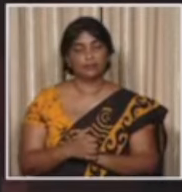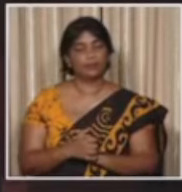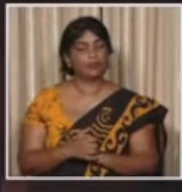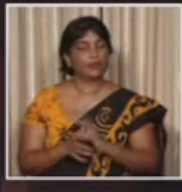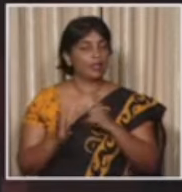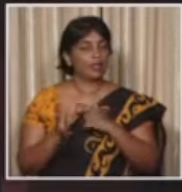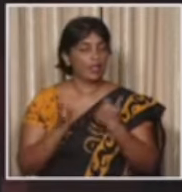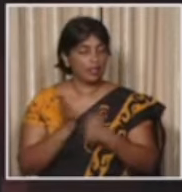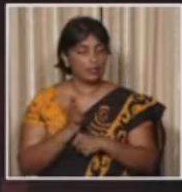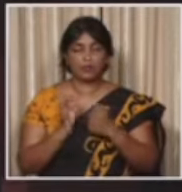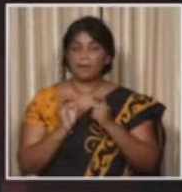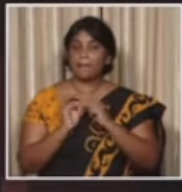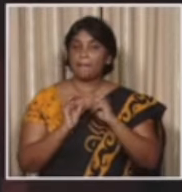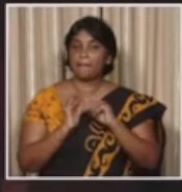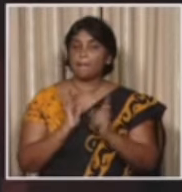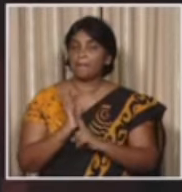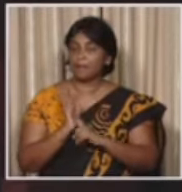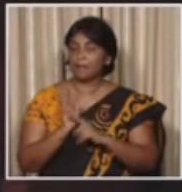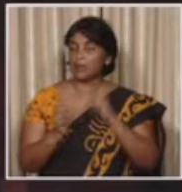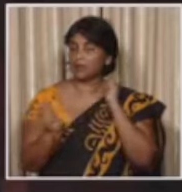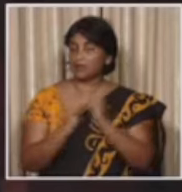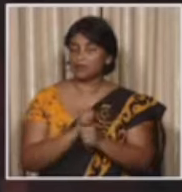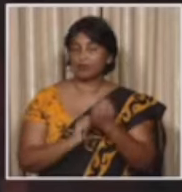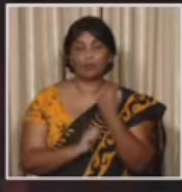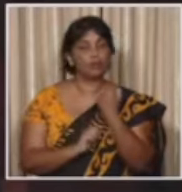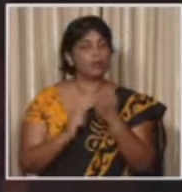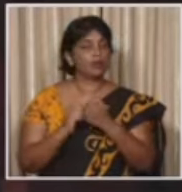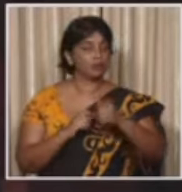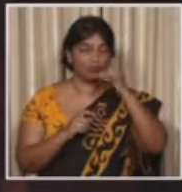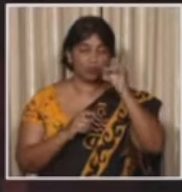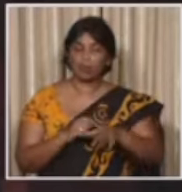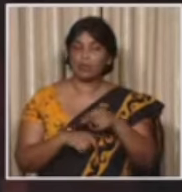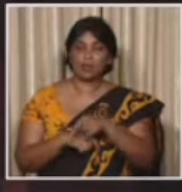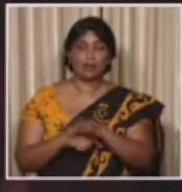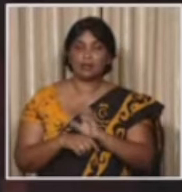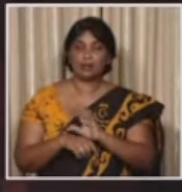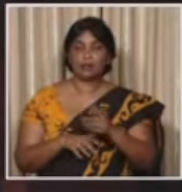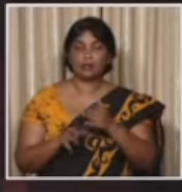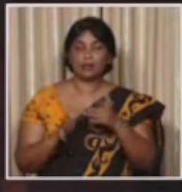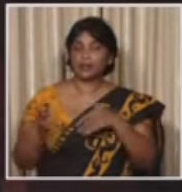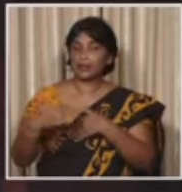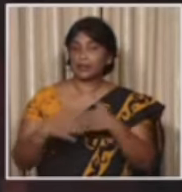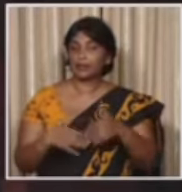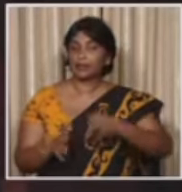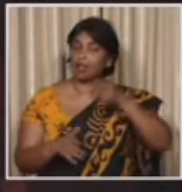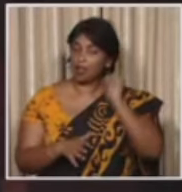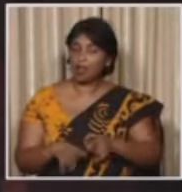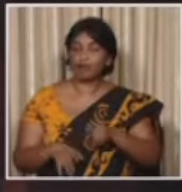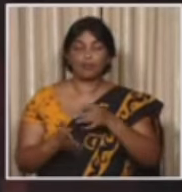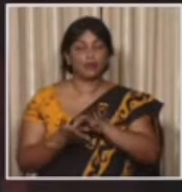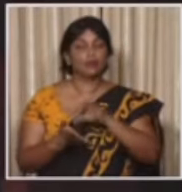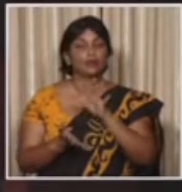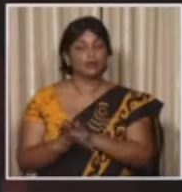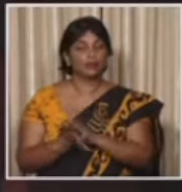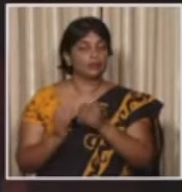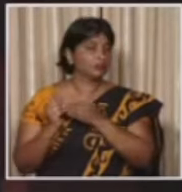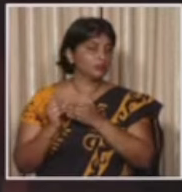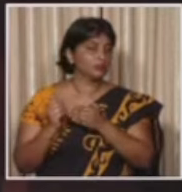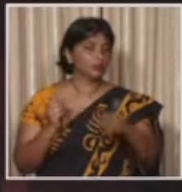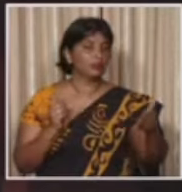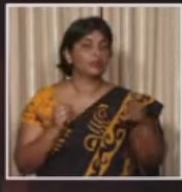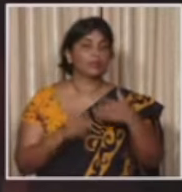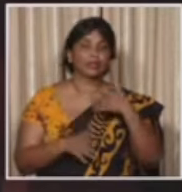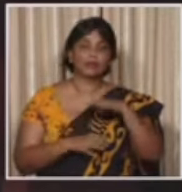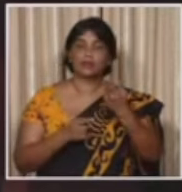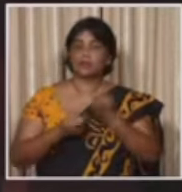පනත් කෙටුම් පතරට අනුව සංශෝධනය බලාත්මක වෙන දින සිට නොව කැබිනට් තීන්දුව ගත් දිනය දක්වා බලපැවැත්වෙන පරිදි